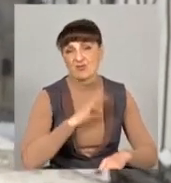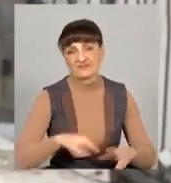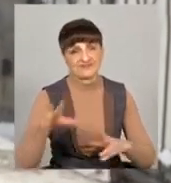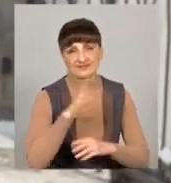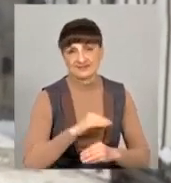день